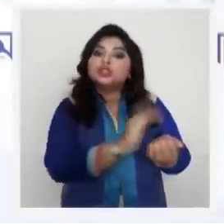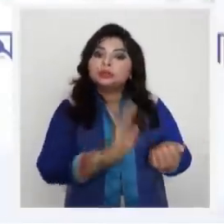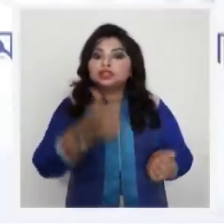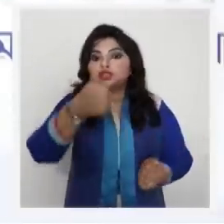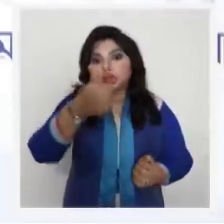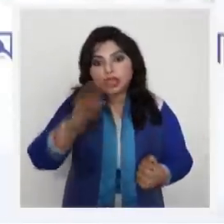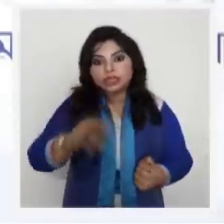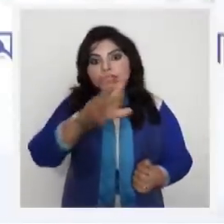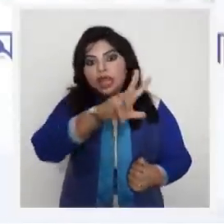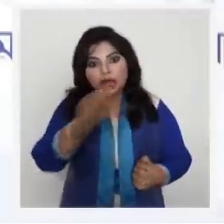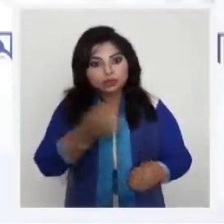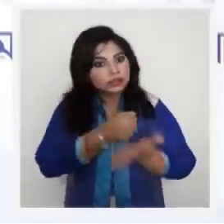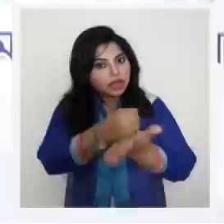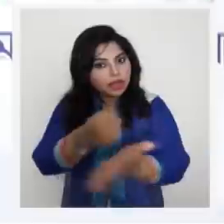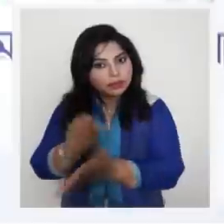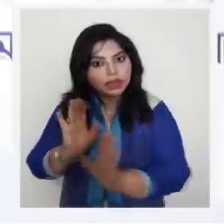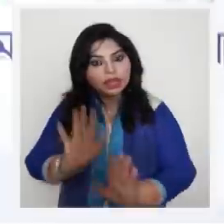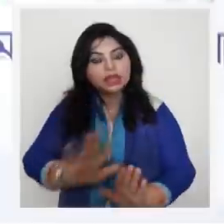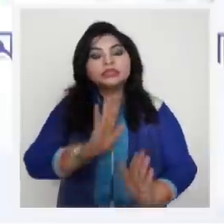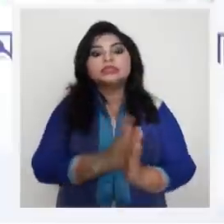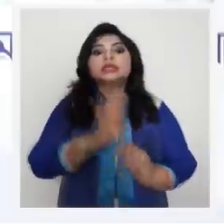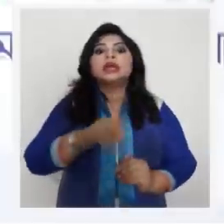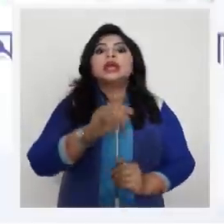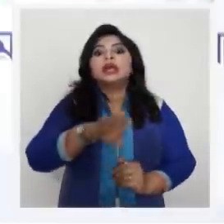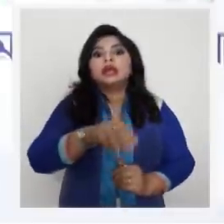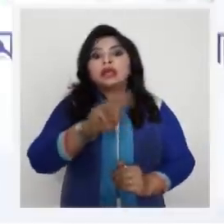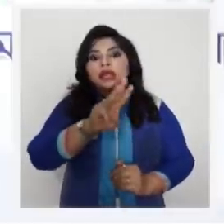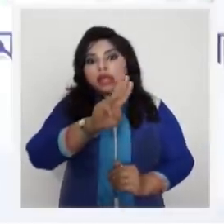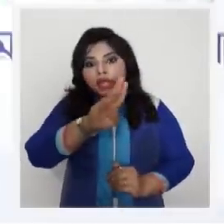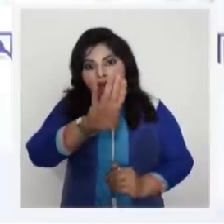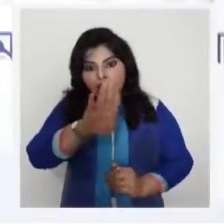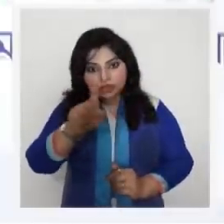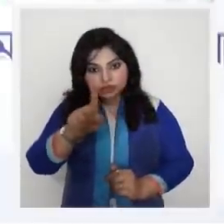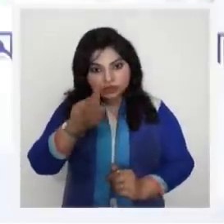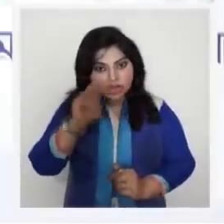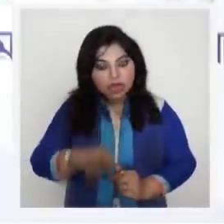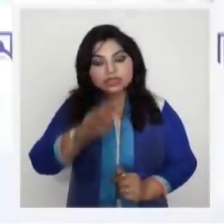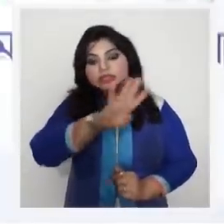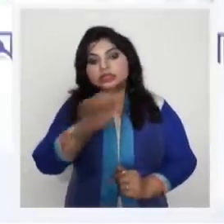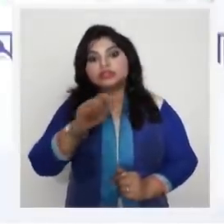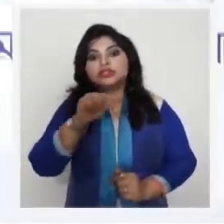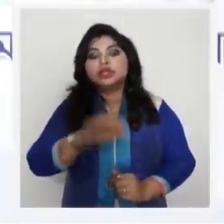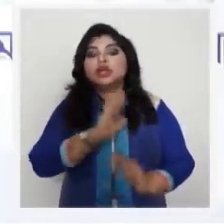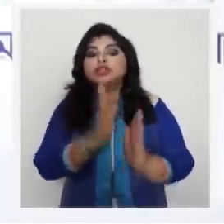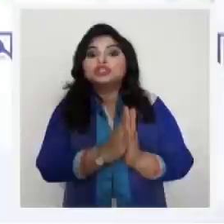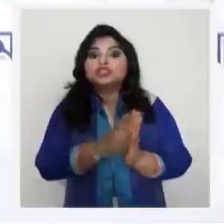ব্যক্তিগত সুরক্ষা সামগ্রী 24 ঘন্টায় বিতরণ হয়েছে 6,800টি। এ পর্যন্ত বিতরণ হয়েছে